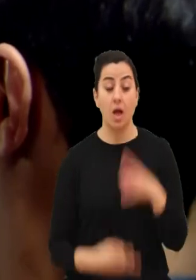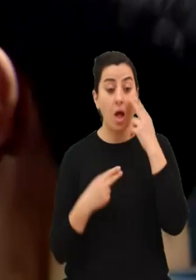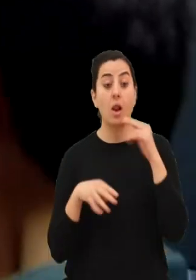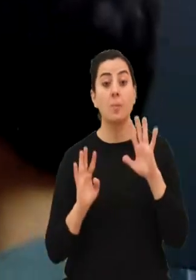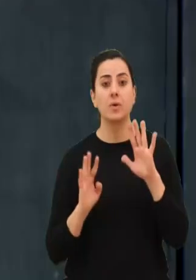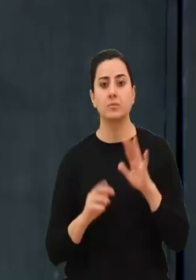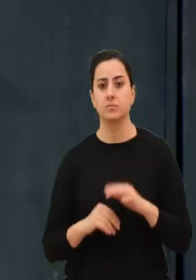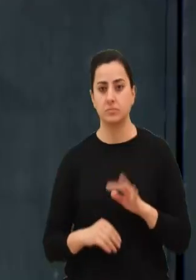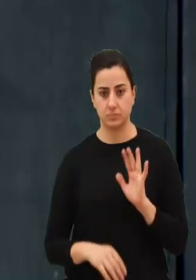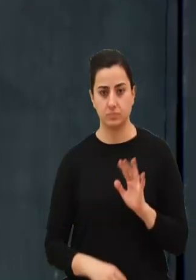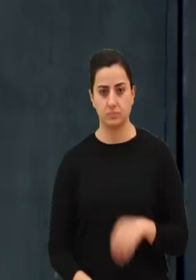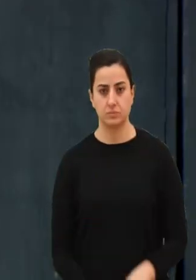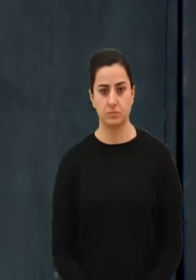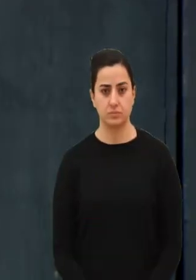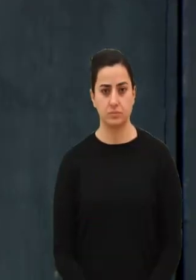yok. Ne yapaysın aşağıda?